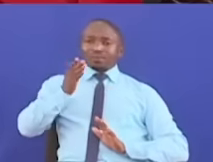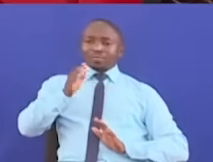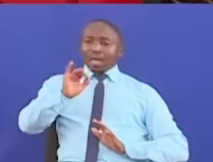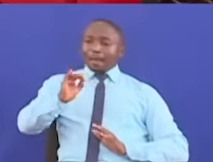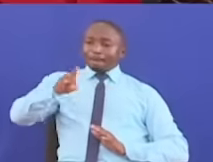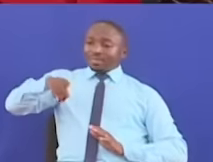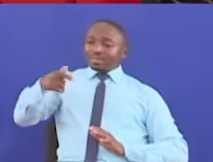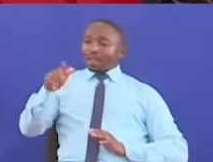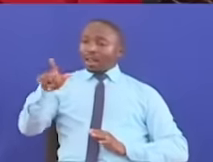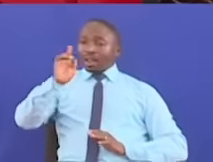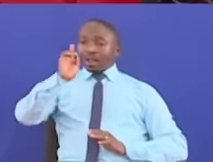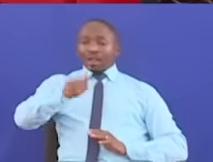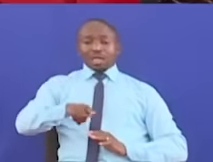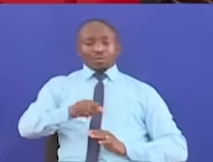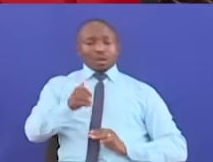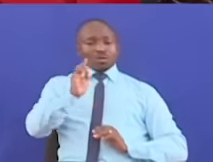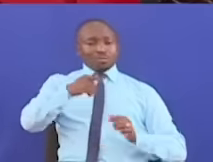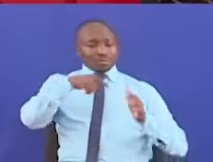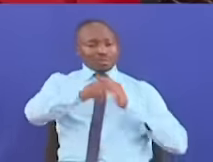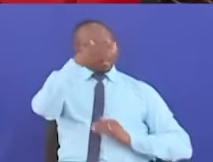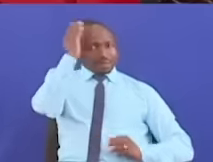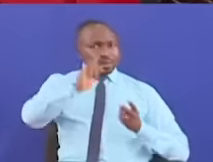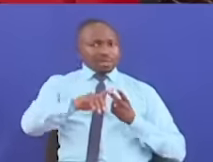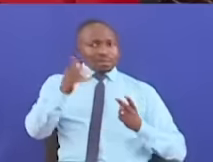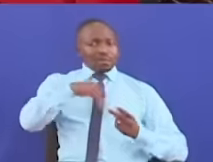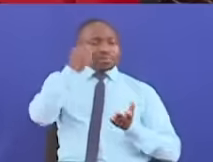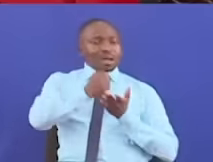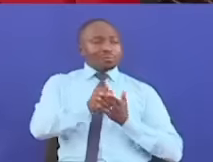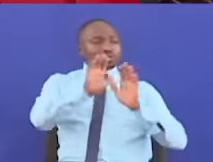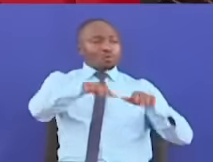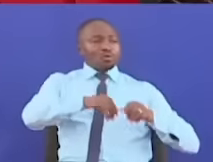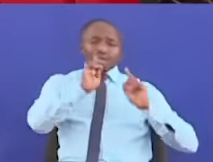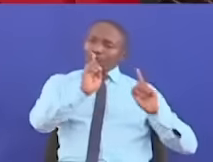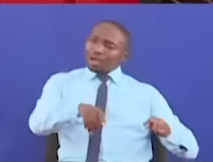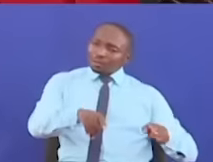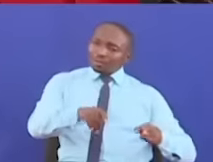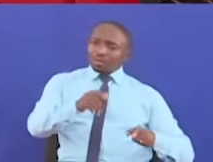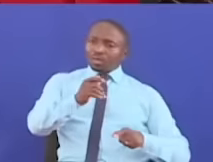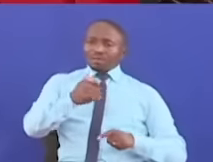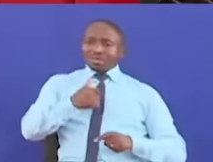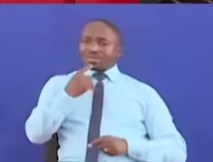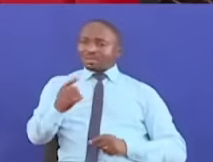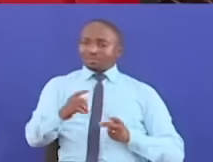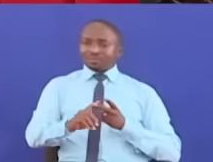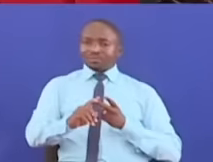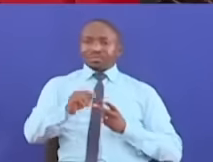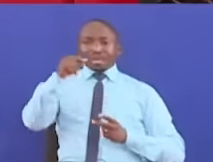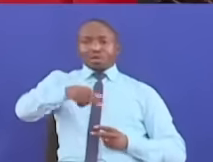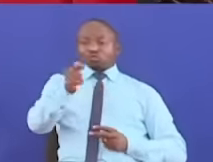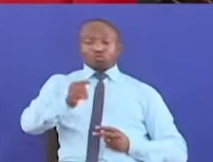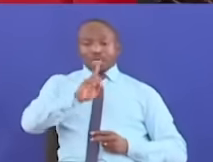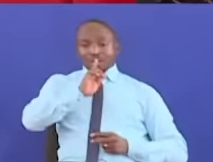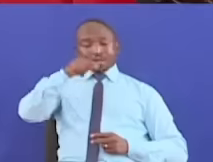ipt Leo wako serik pamoja na mazim Ya bunge wako watu na Mimi nataka kusa ni Leo t